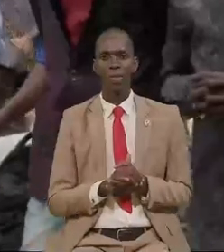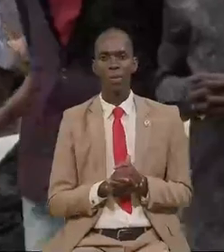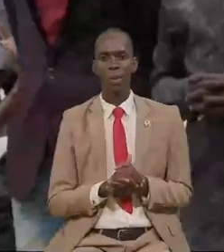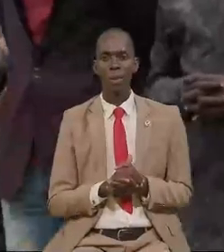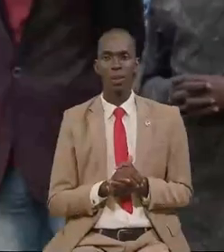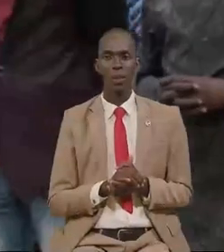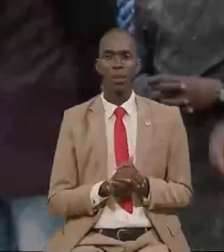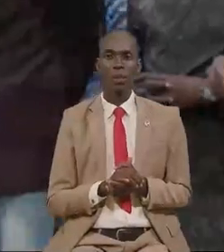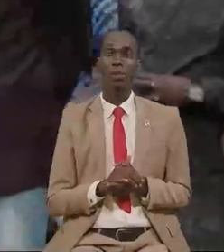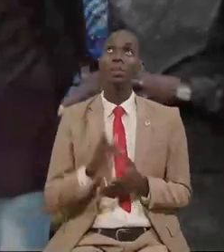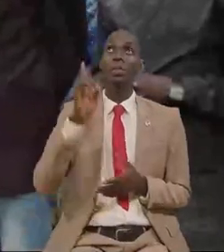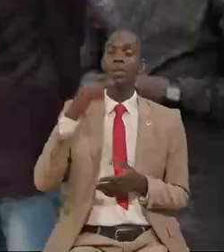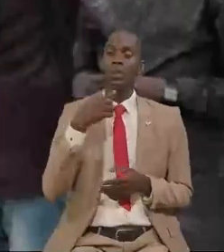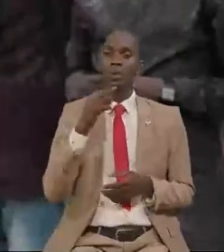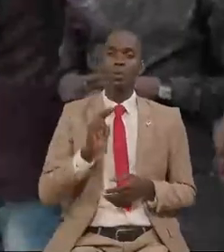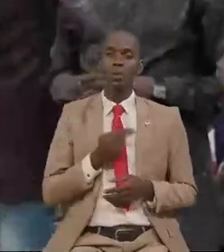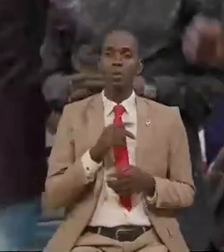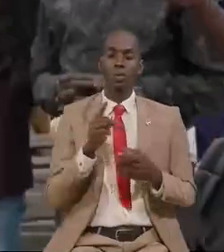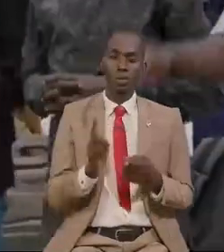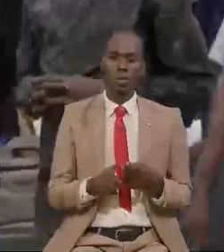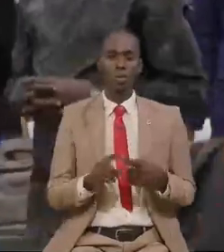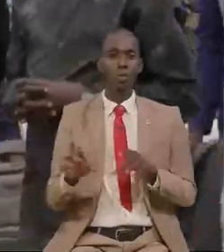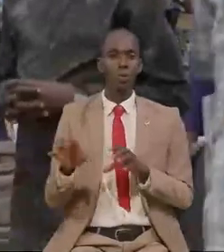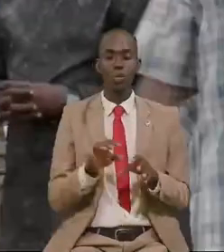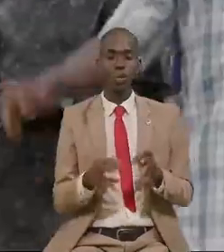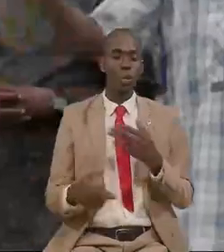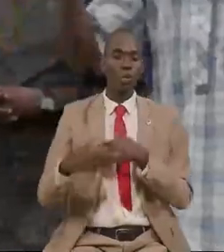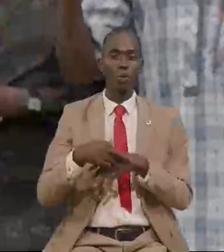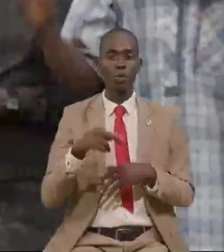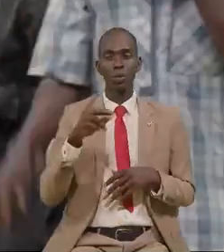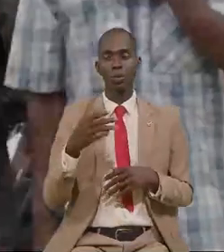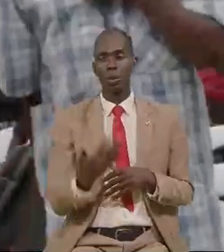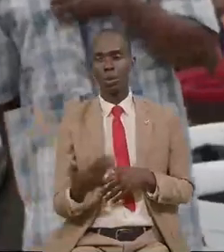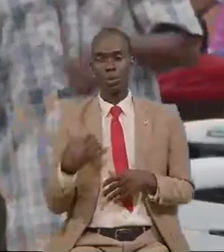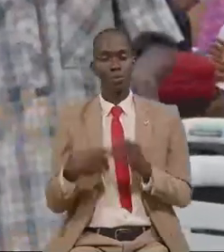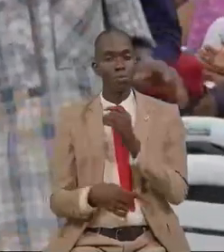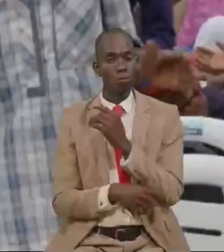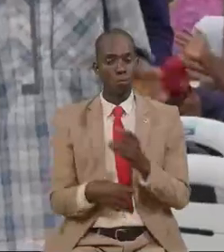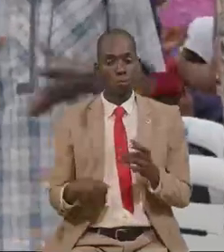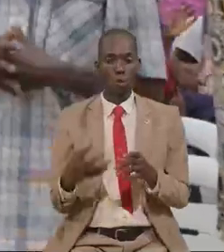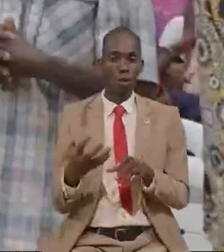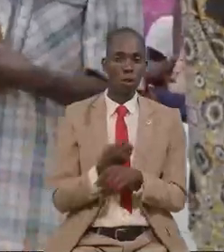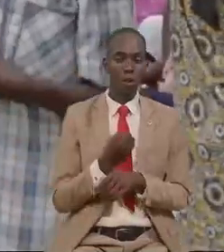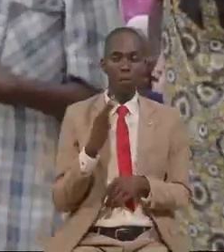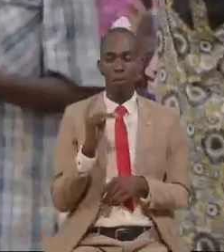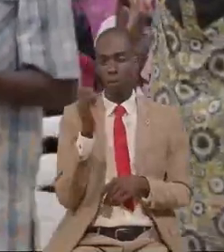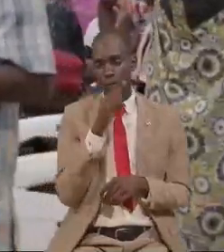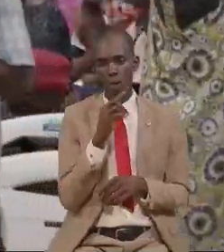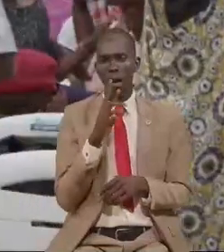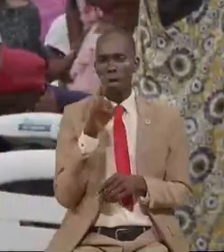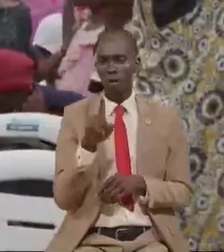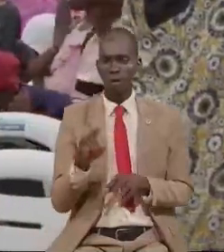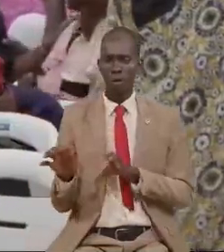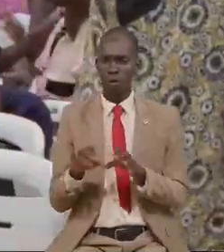Il nous a dit de faire la restitution. Est-ce que tu as observé cela? Ou bien tu es en train